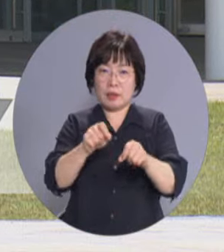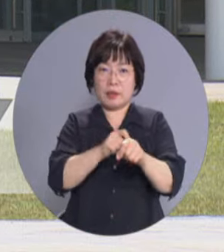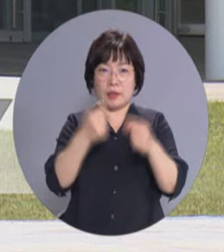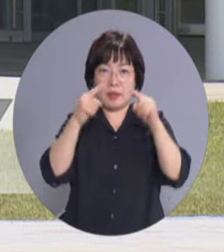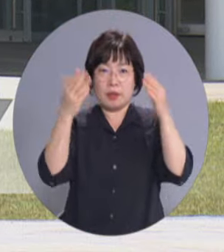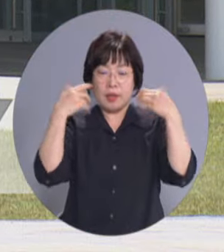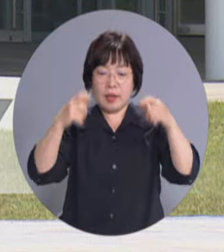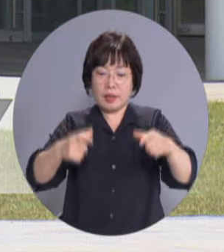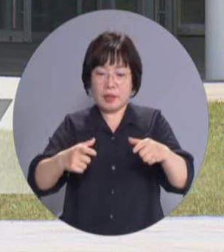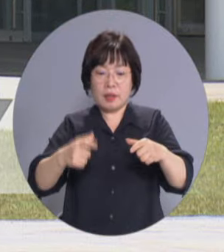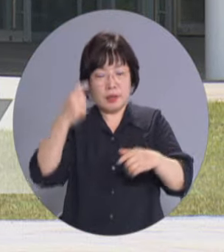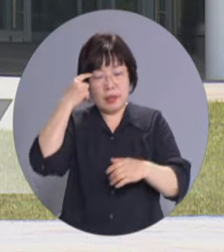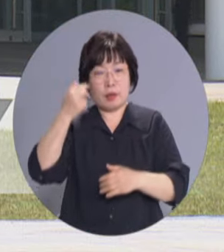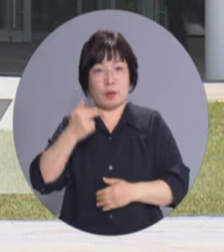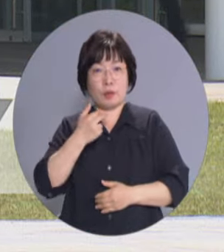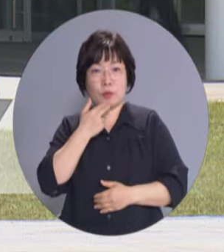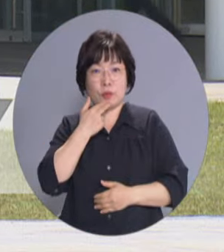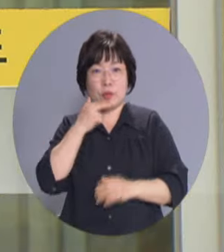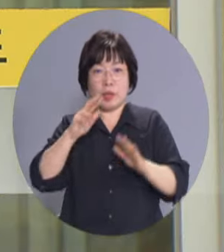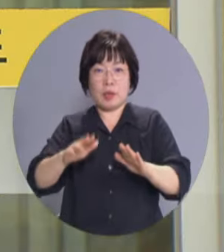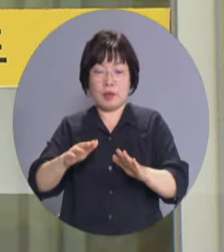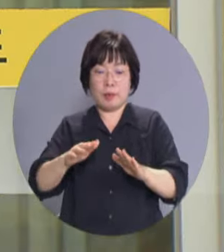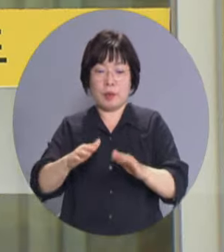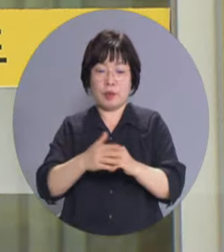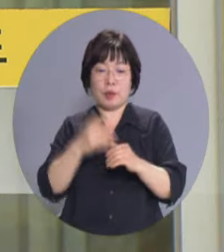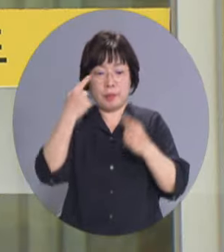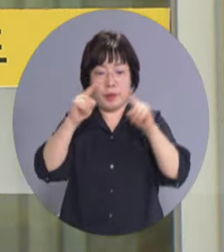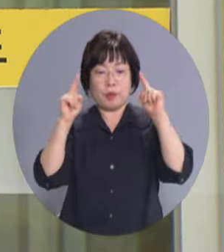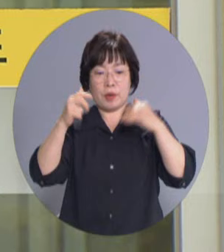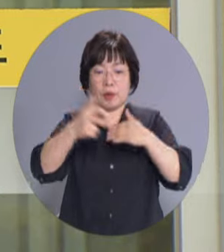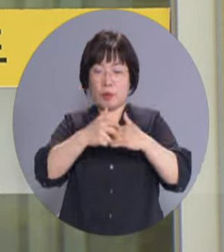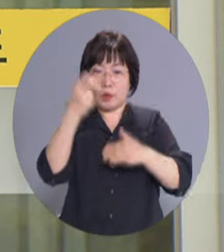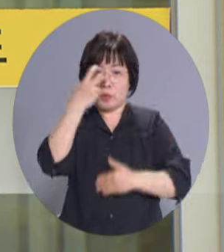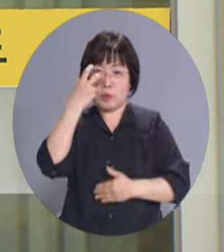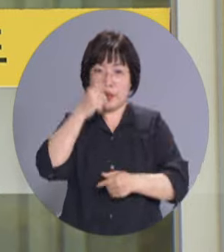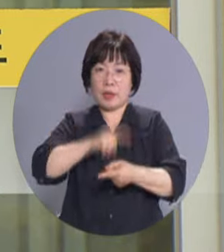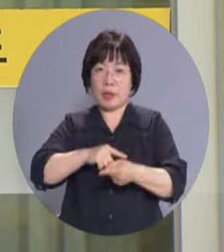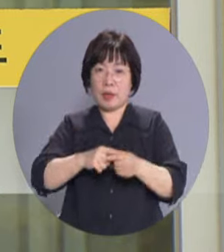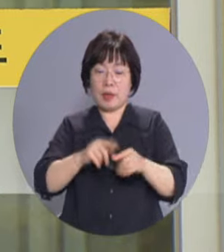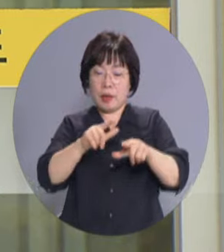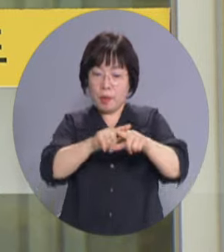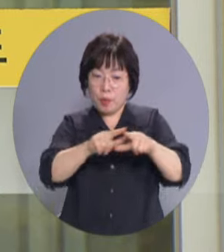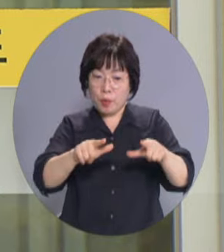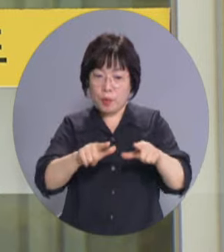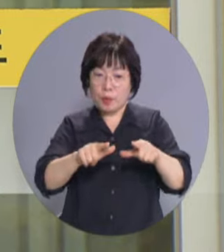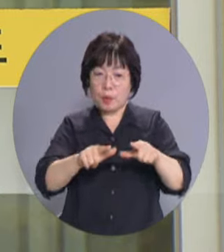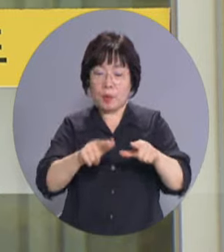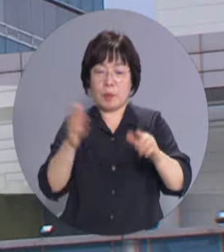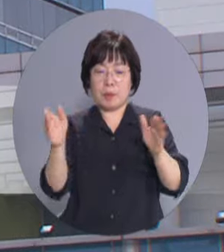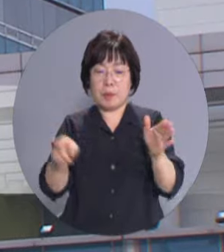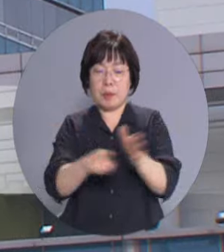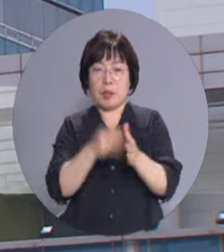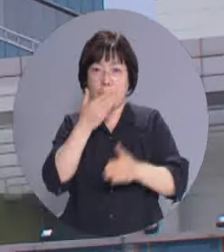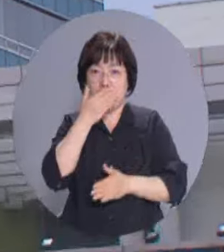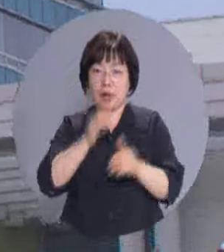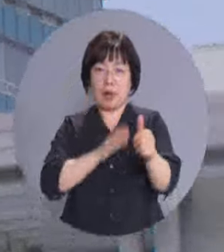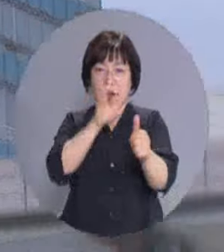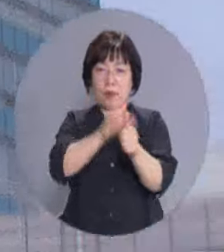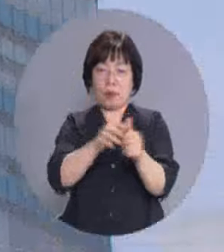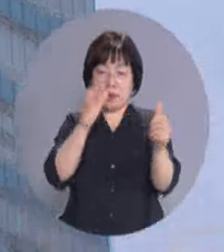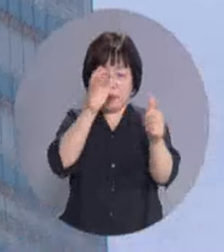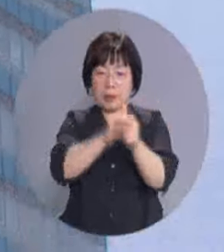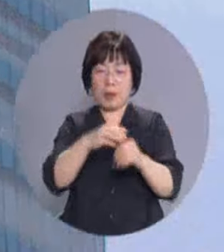지역을 이번에 실시할 의대 공용은 객관적이고 공신력 있는 기관에 맡겨